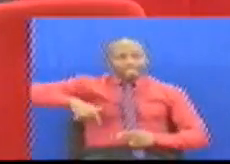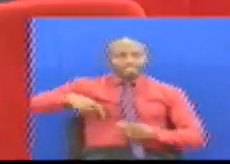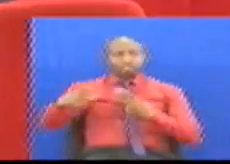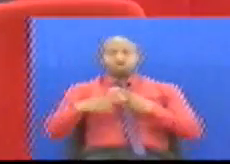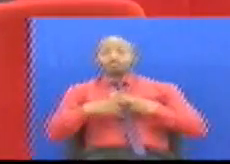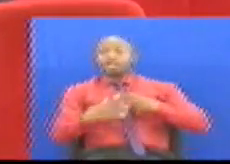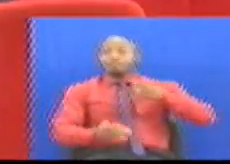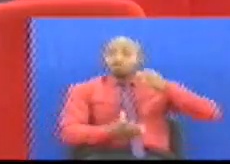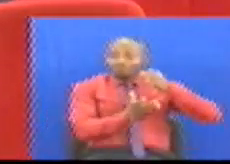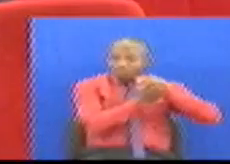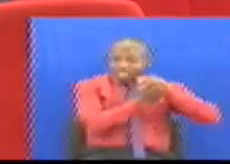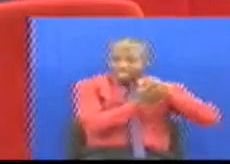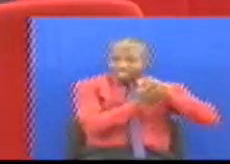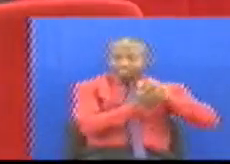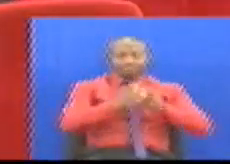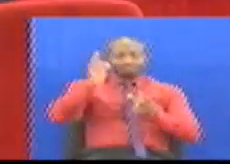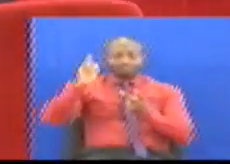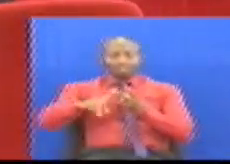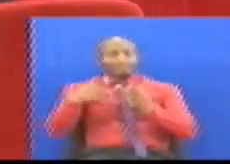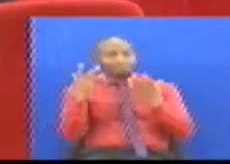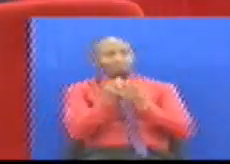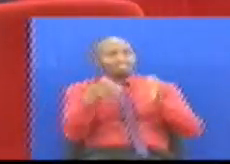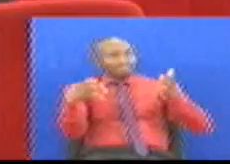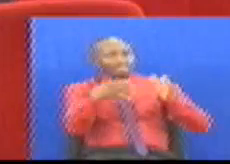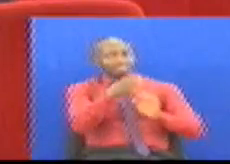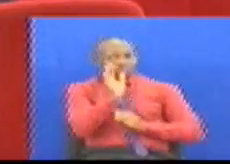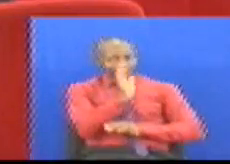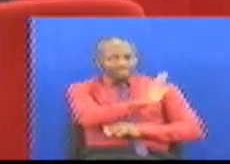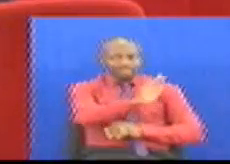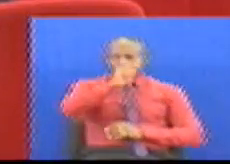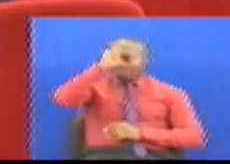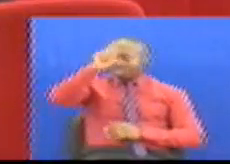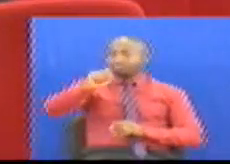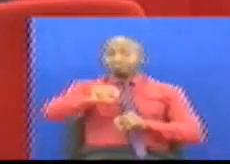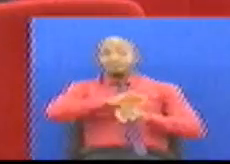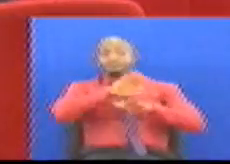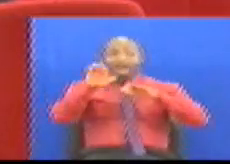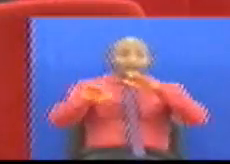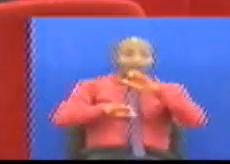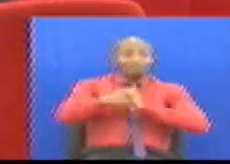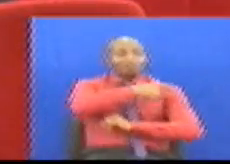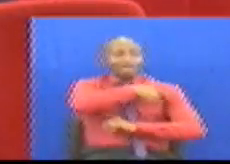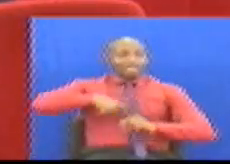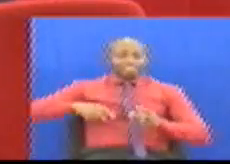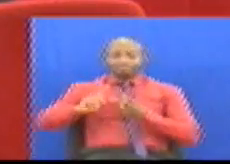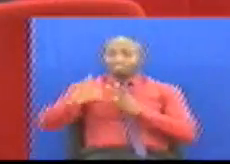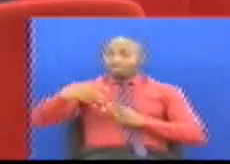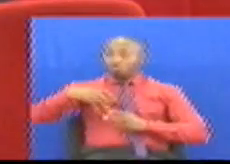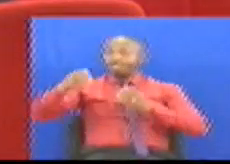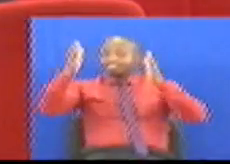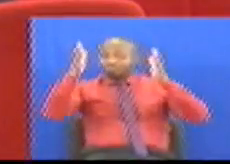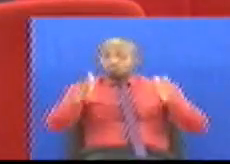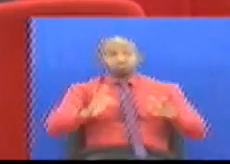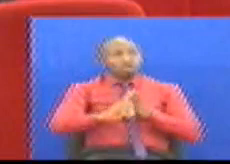Magufuli pamoja na timu yake, Mheshimiwa Makamu wa Rais, Waziri Mkuu pamoja na mawaziri kwa